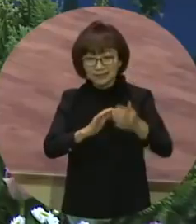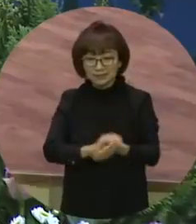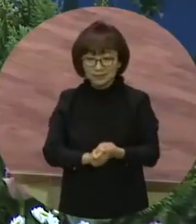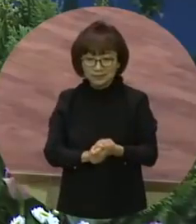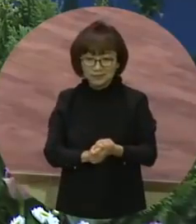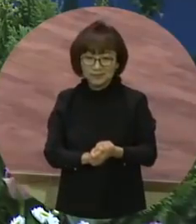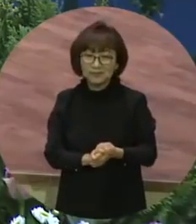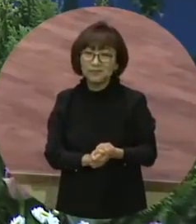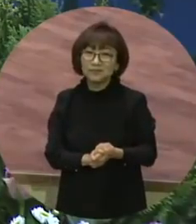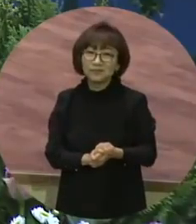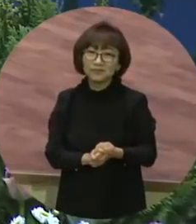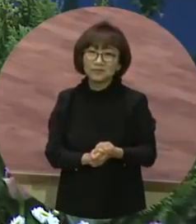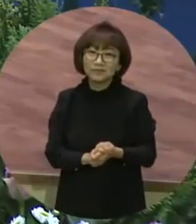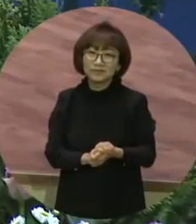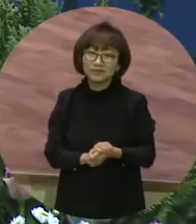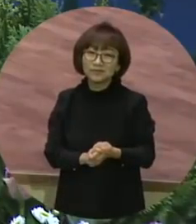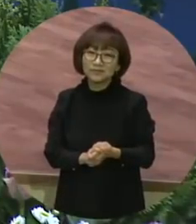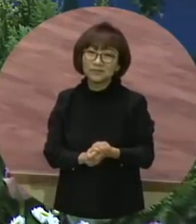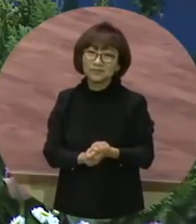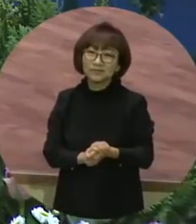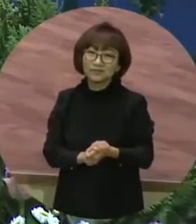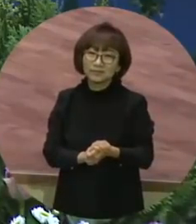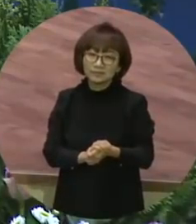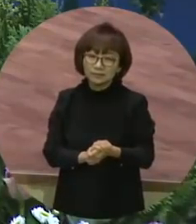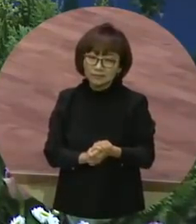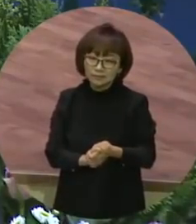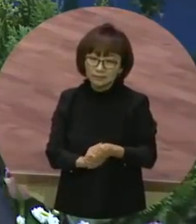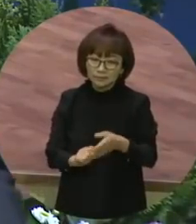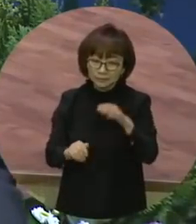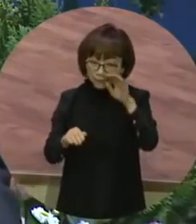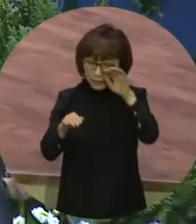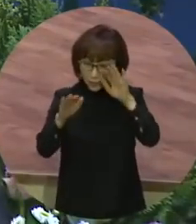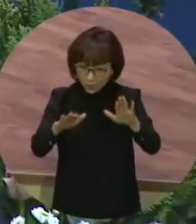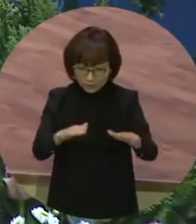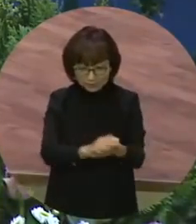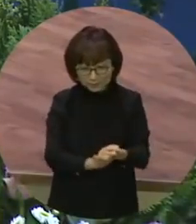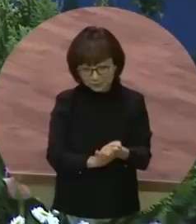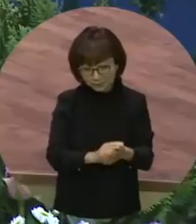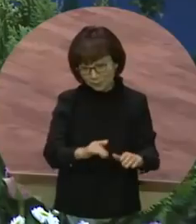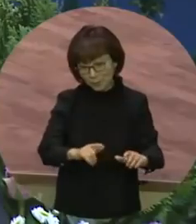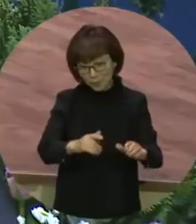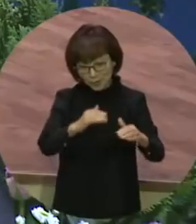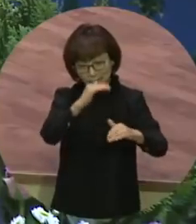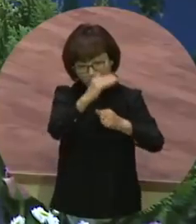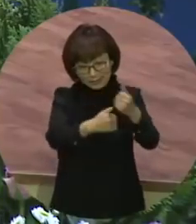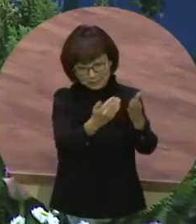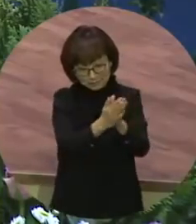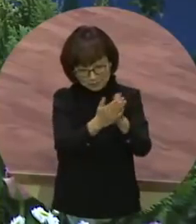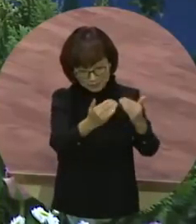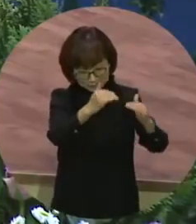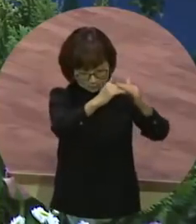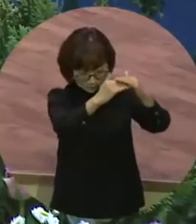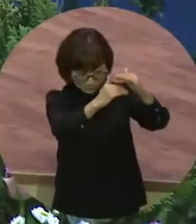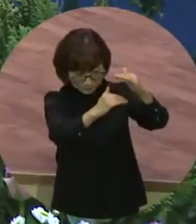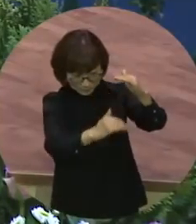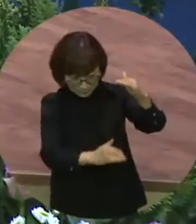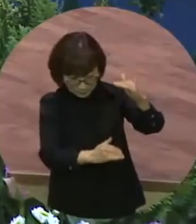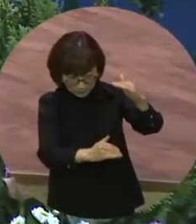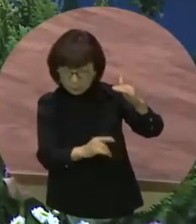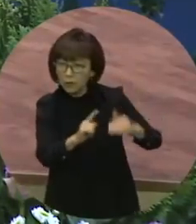환경과 상황이 좀 내용은 다르더라도 똑같은 그런 미래에